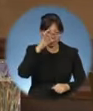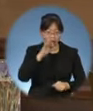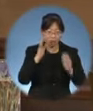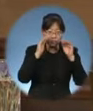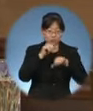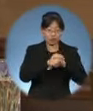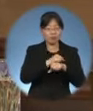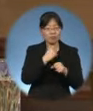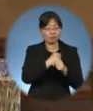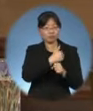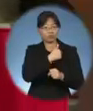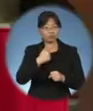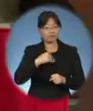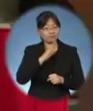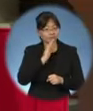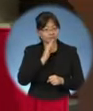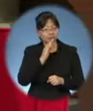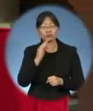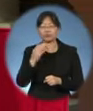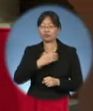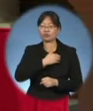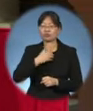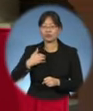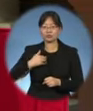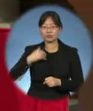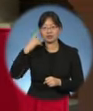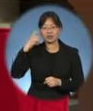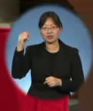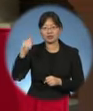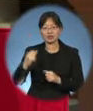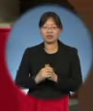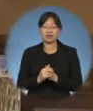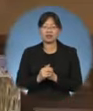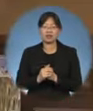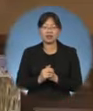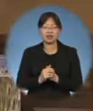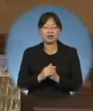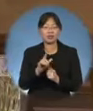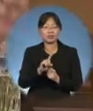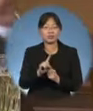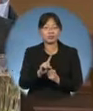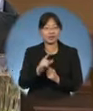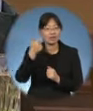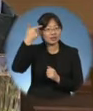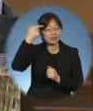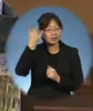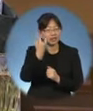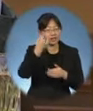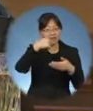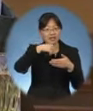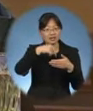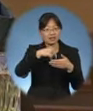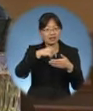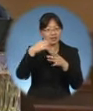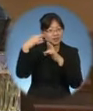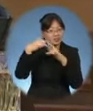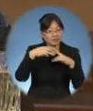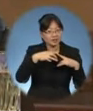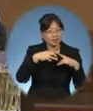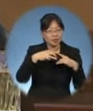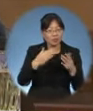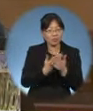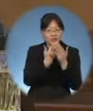얼마든지 잘하게 만들 수 있다. 뭐 그런 거 아니겠습니까? 가능하다고 저는 생각합니다. 근데 그거는 무슨 뇌의 이